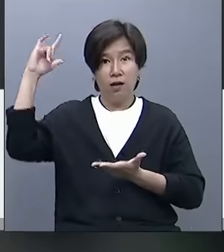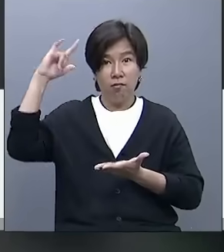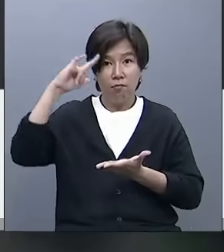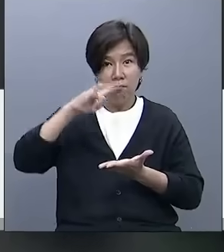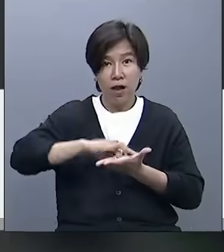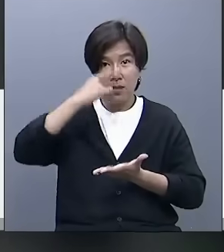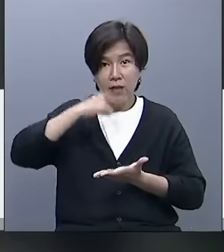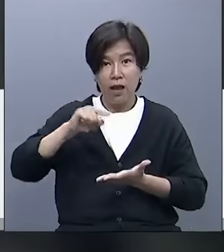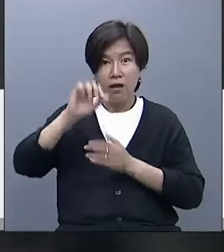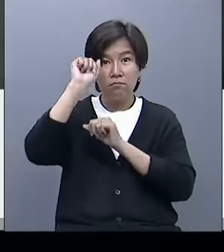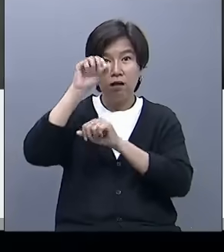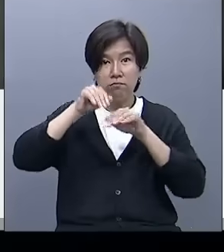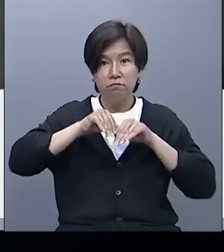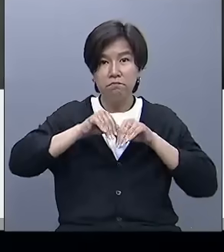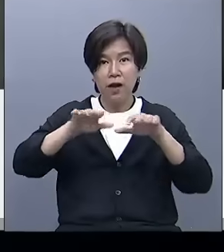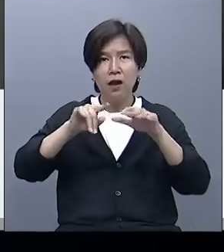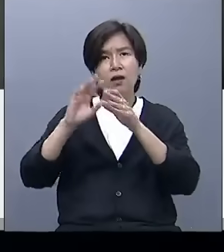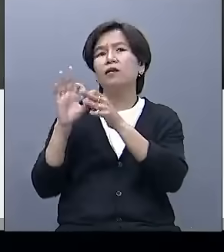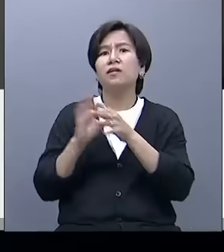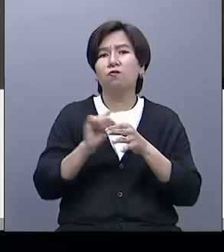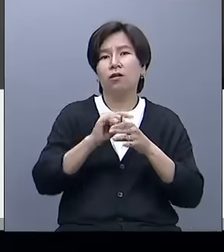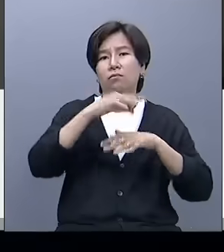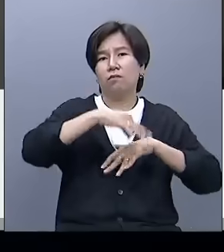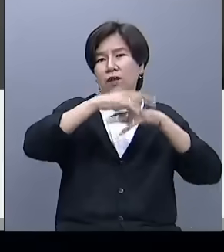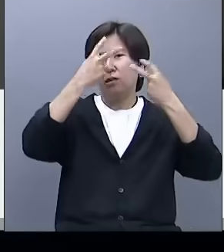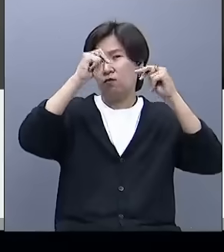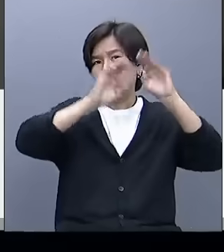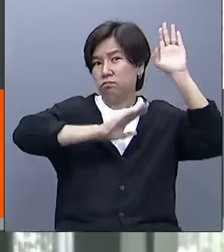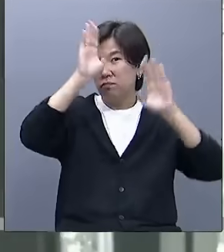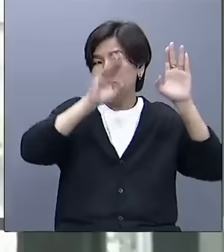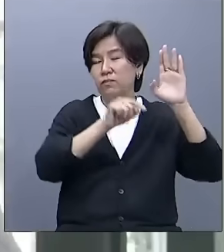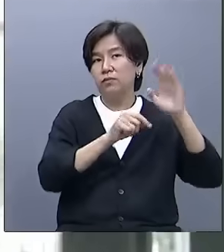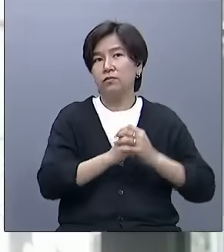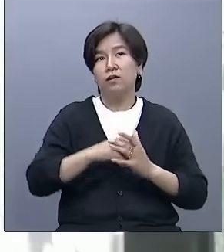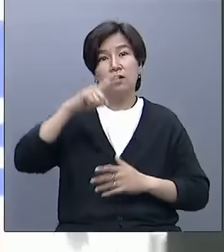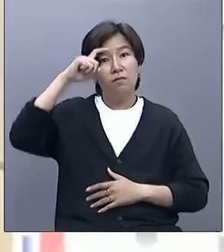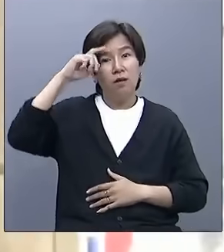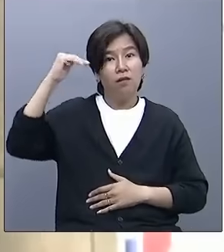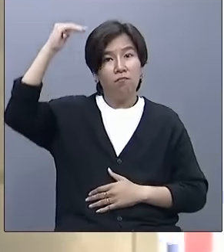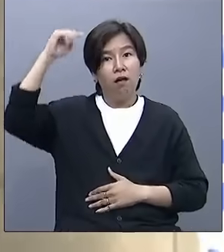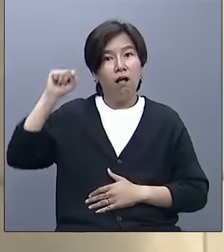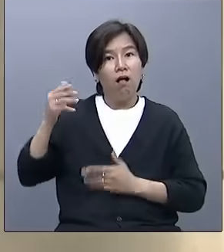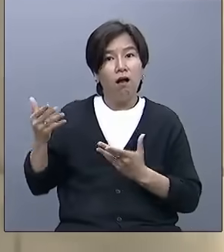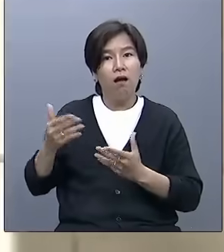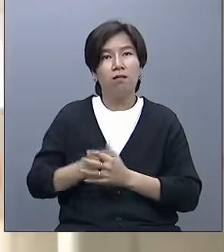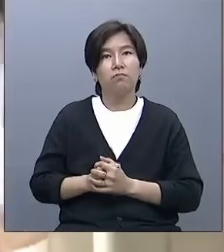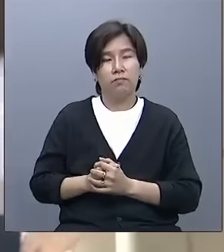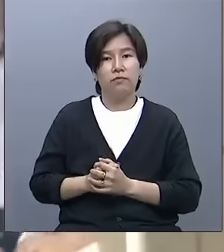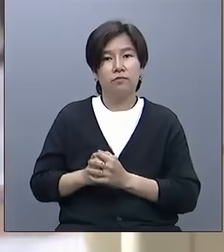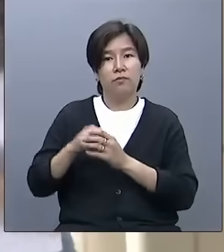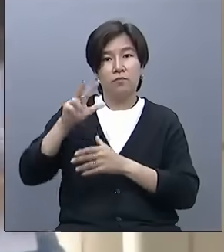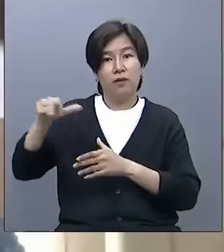ครั้งนี้เนี่ยมันอาจจะมีผลต่อการโหวตเลือกนายกรัฐมนตรีที่มีคุณเศรษฐาทวีสินแคนดิเดตจากพรรคเพื่อไทยด้วยเหมือ